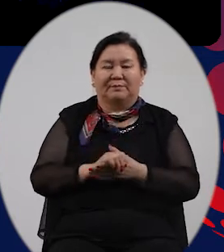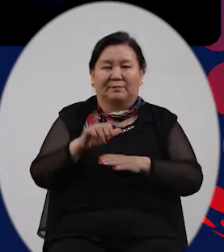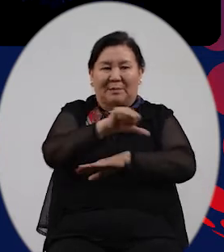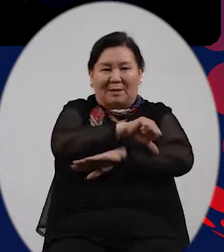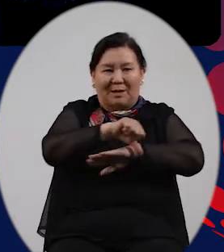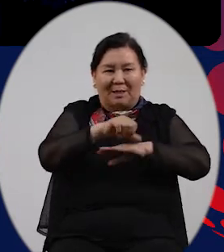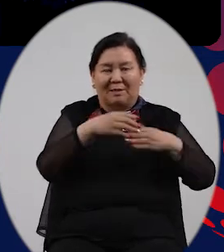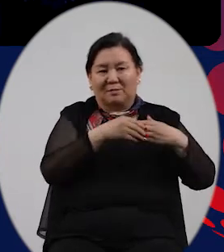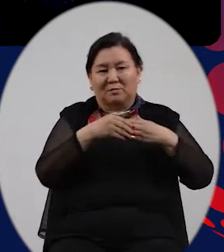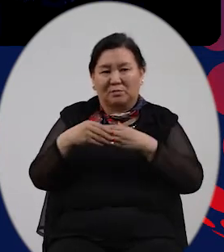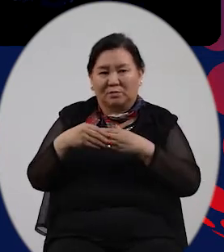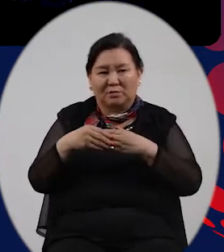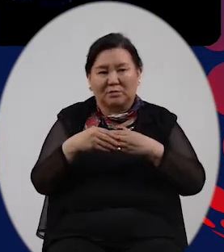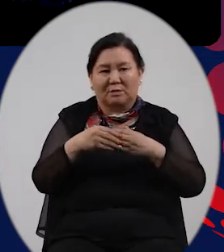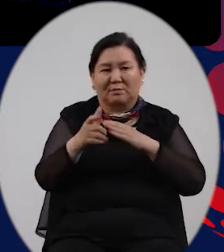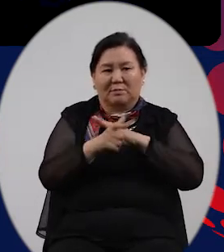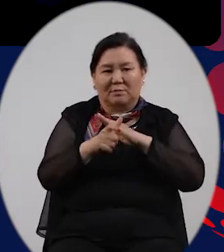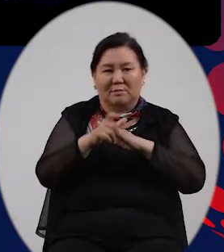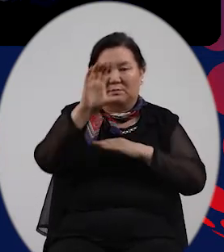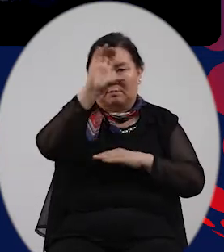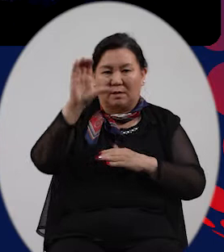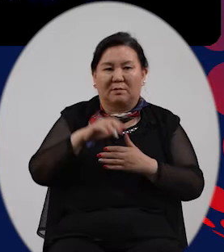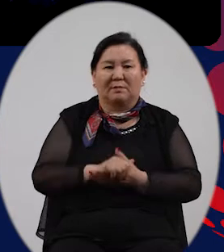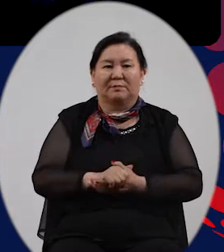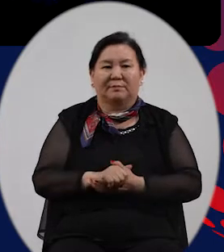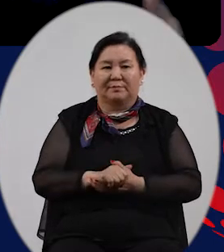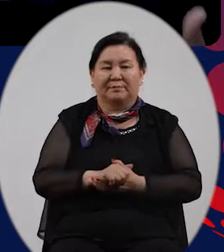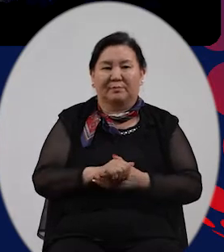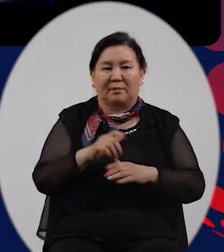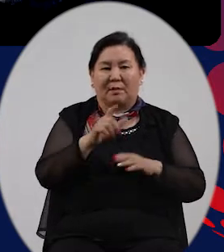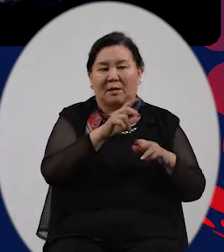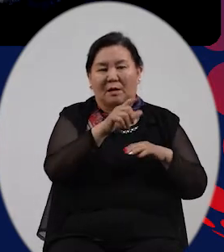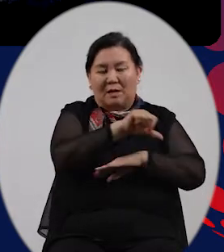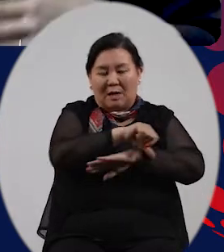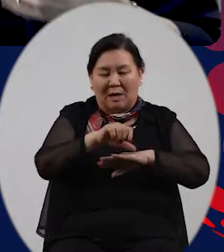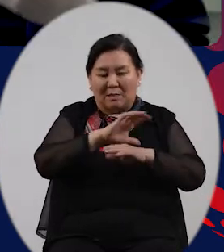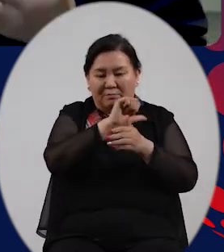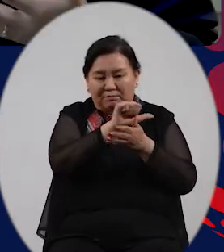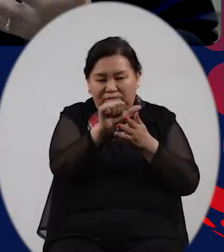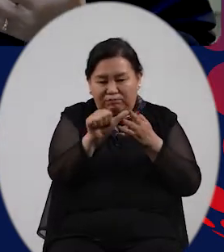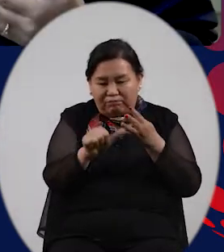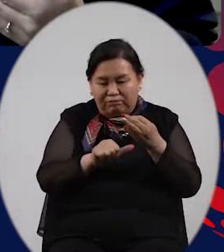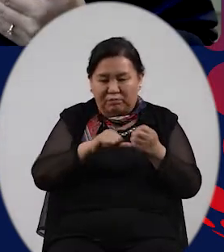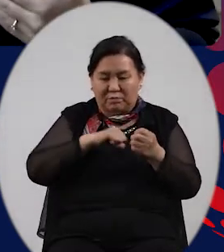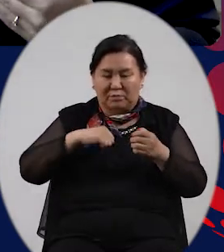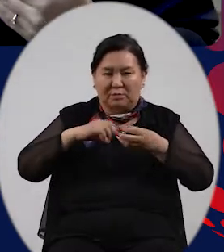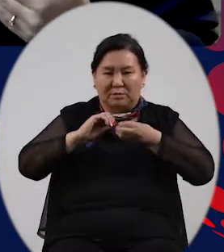гайлын зуучлалын үйлчлэгээ үзүүлэгч байгууллагууд бас байж байгаа. Тэгэхээр өөрөөр хэлэх юм бол бид нар гайлынхаа бүрдүүлэлтийг зөвхөн өөрсдөө хийх